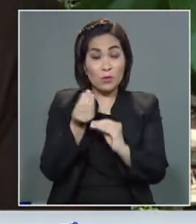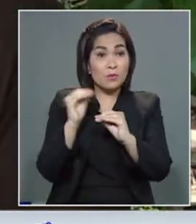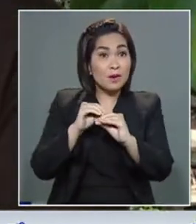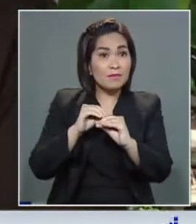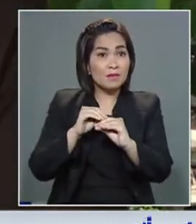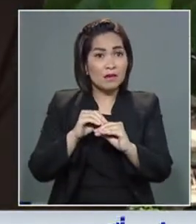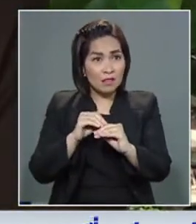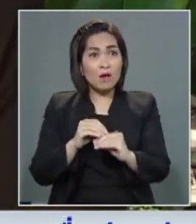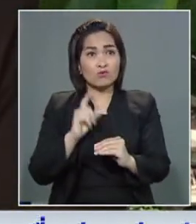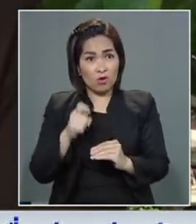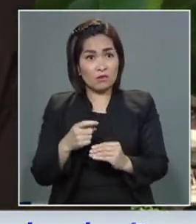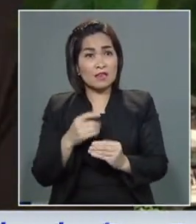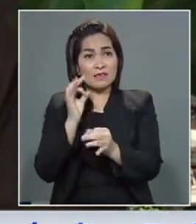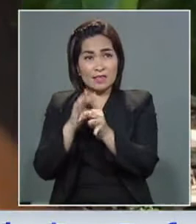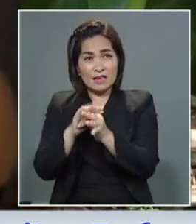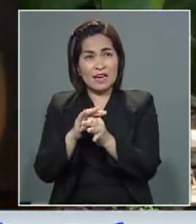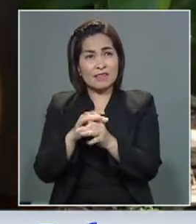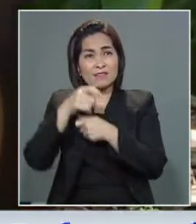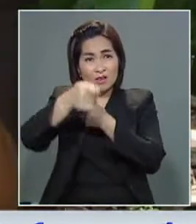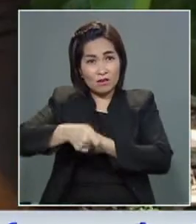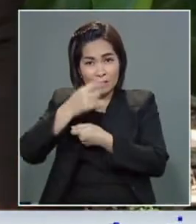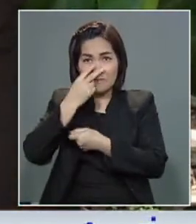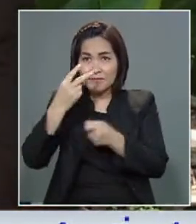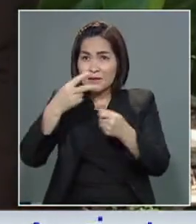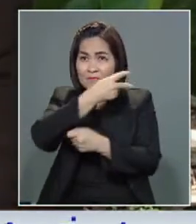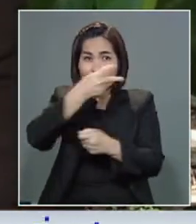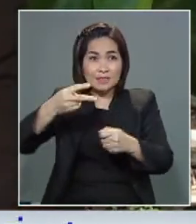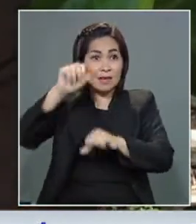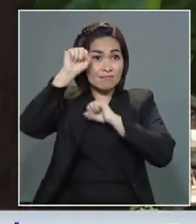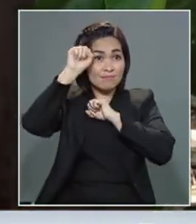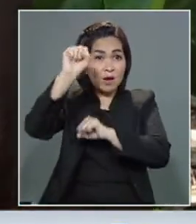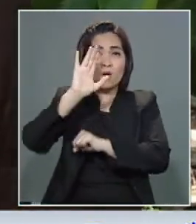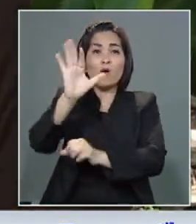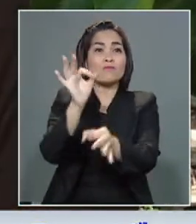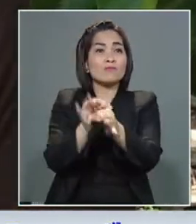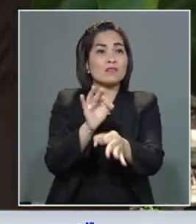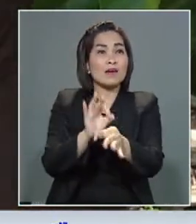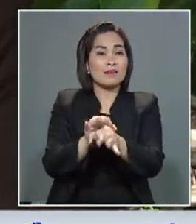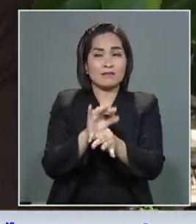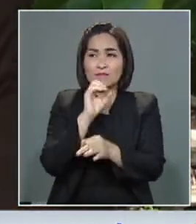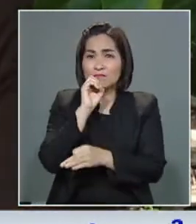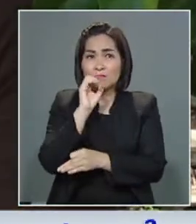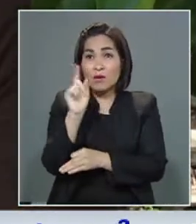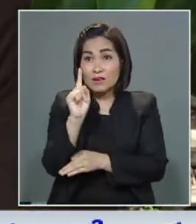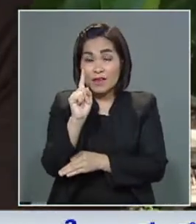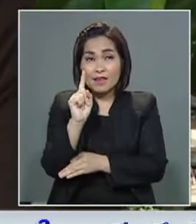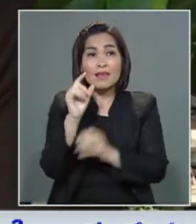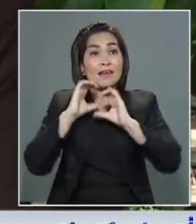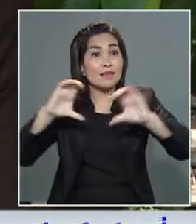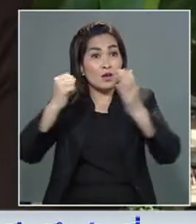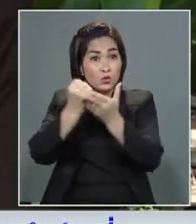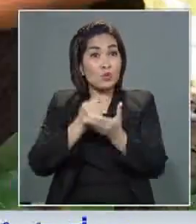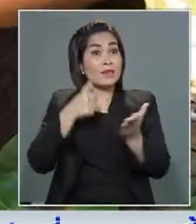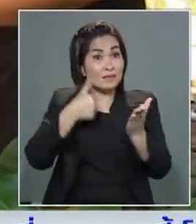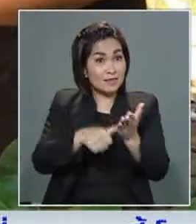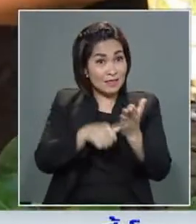ถึงเวลาพี่ต้องไปใช้หนี้ทกสแล้วพี่ไปเห็นป้ายติดอยู่ข้างเสาของทกสเลยช่วยรัฐบาลช่วยหนี้น